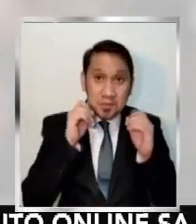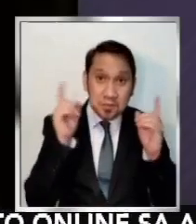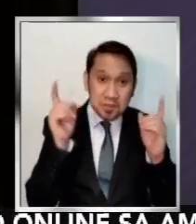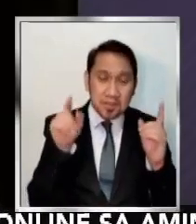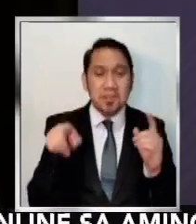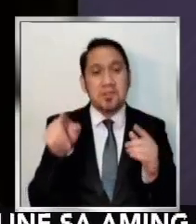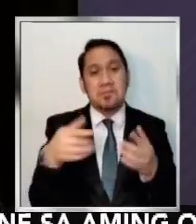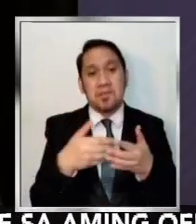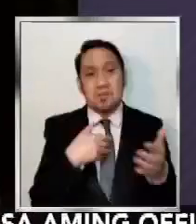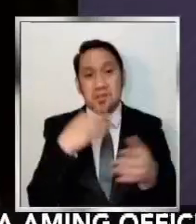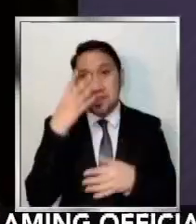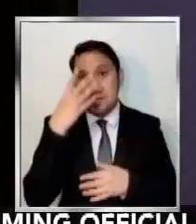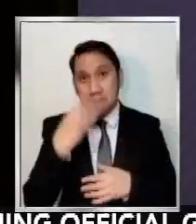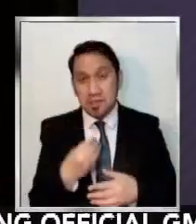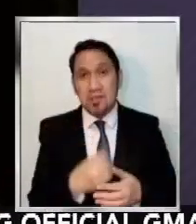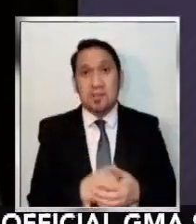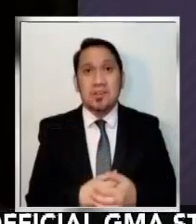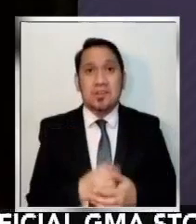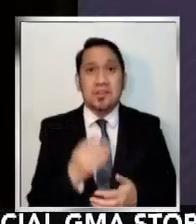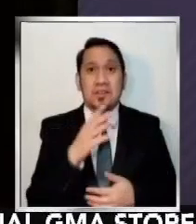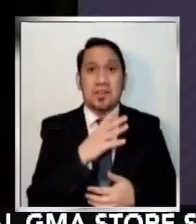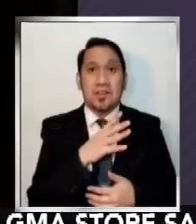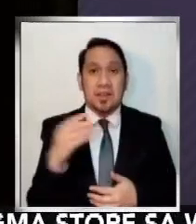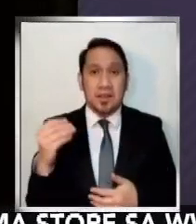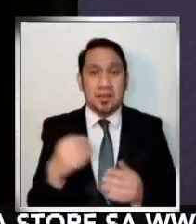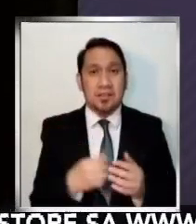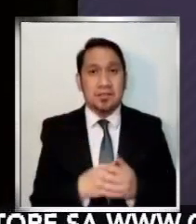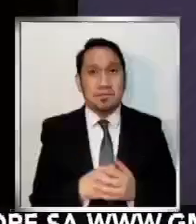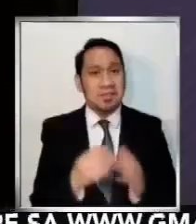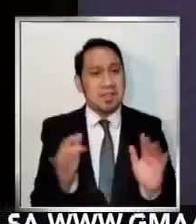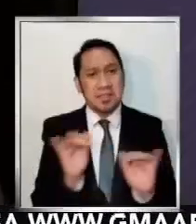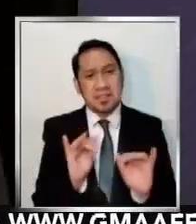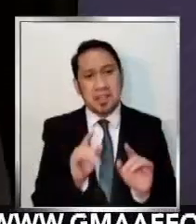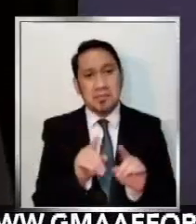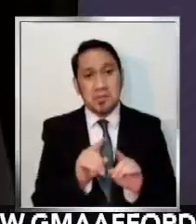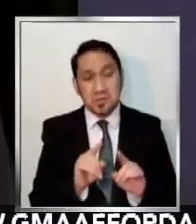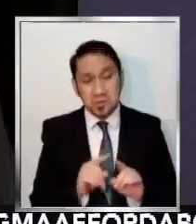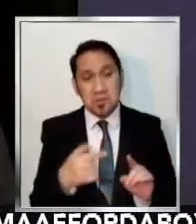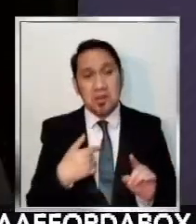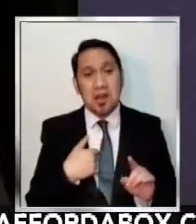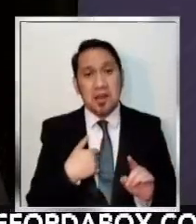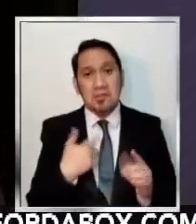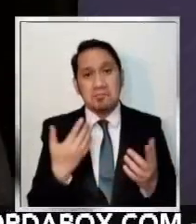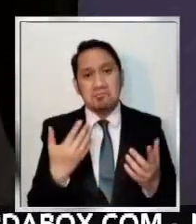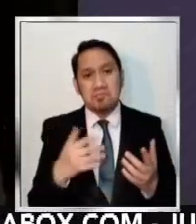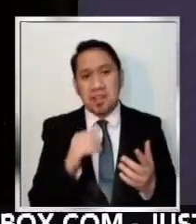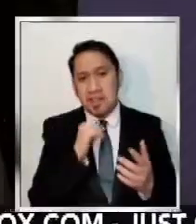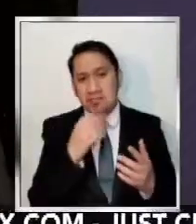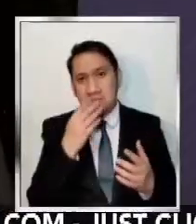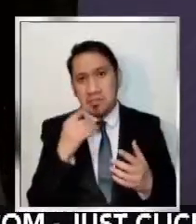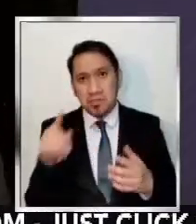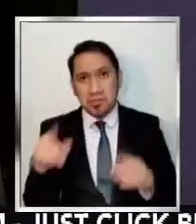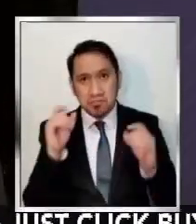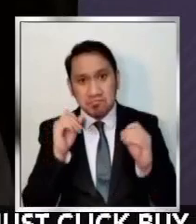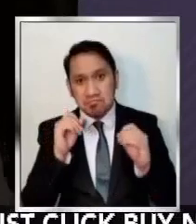matulog. And vice versa, I'd stay up late para maabutan ko siya magising. So